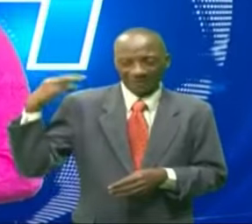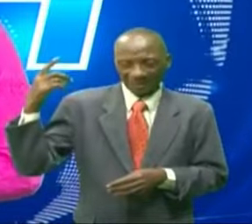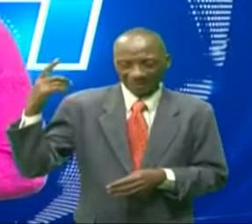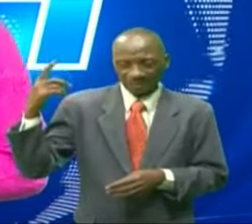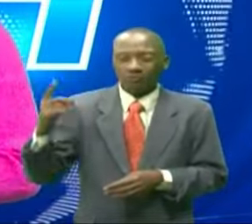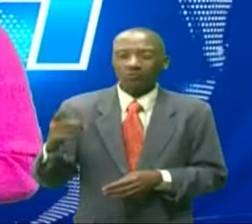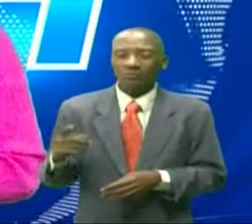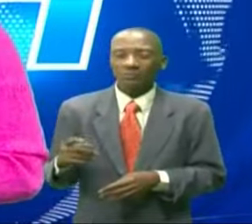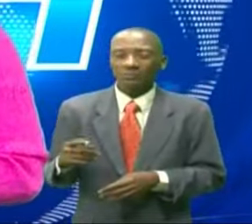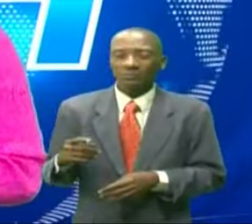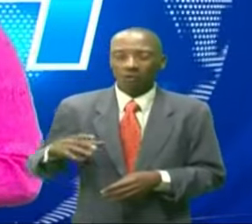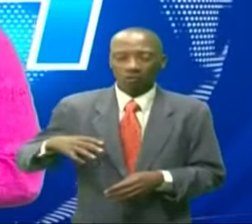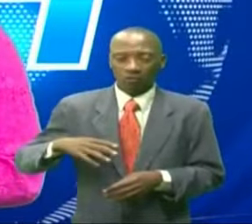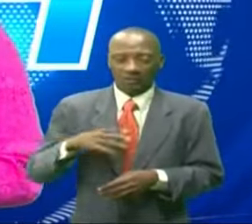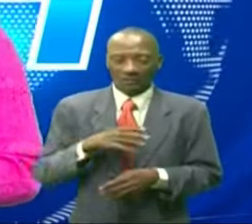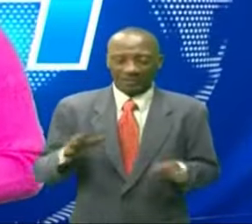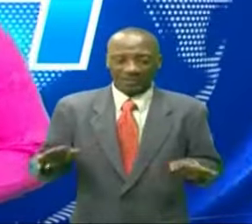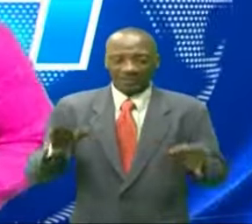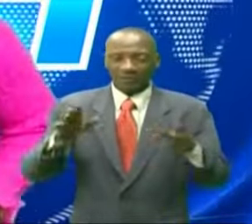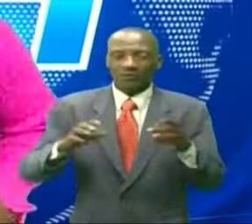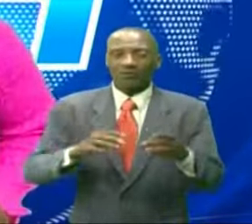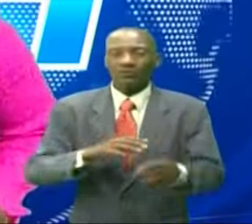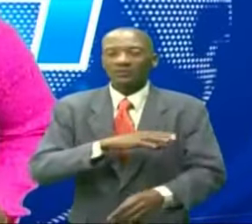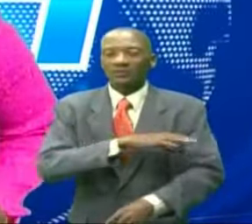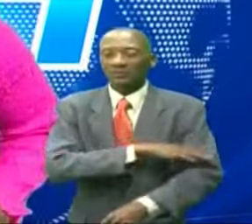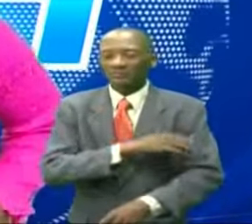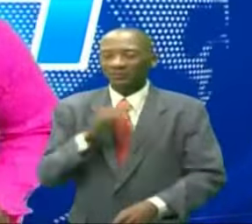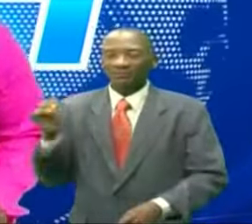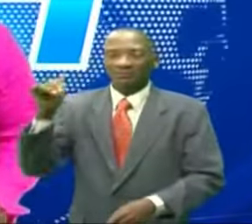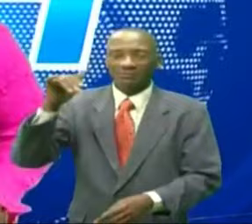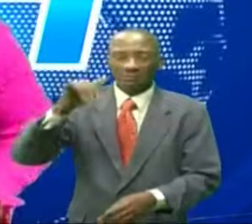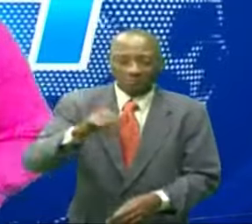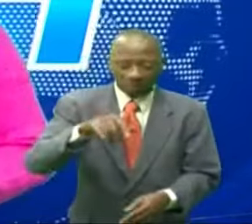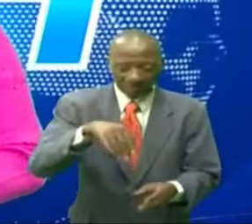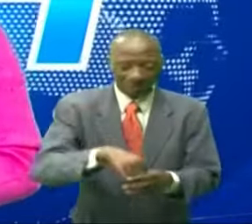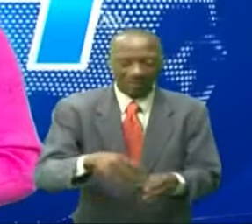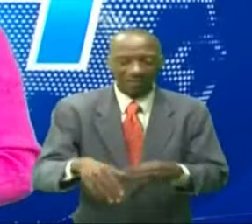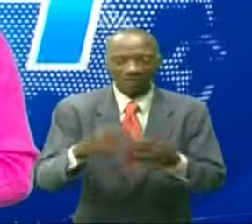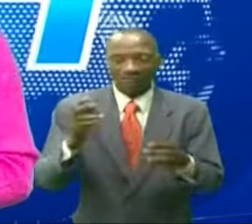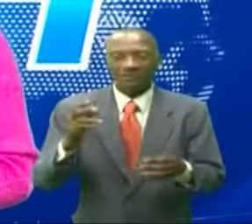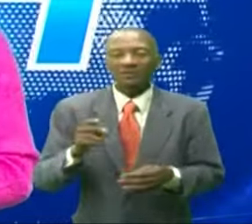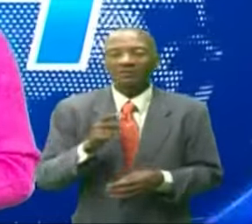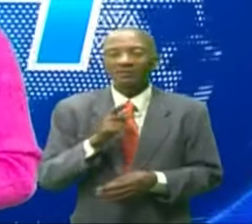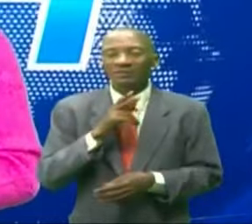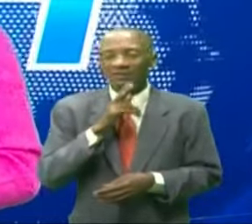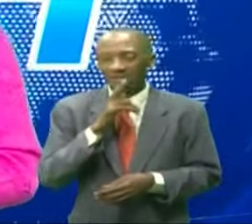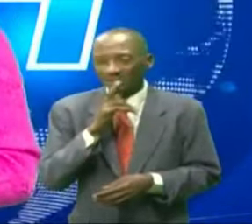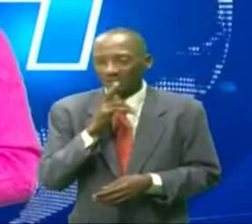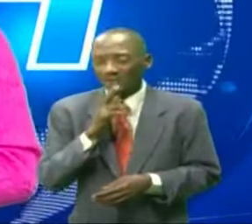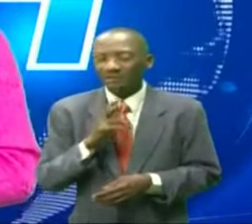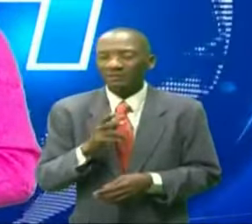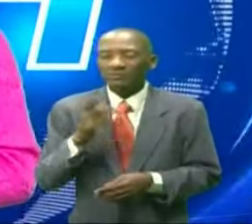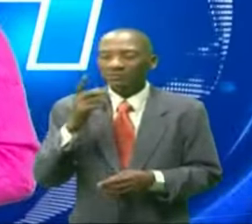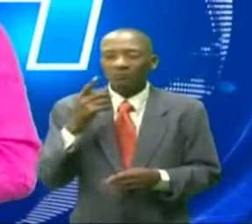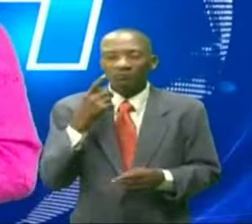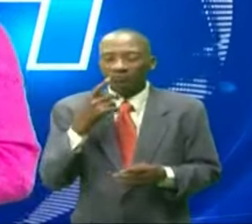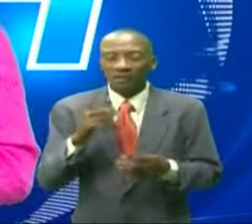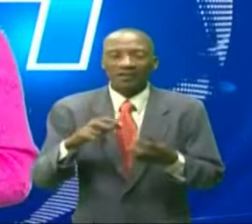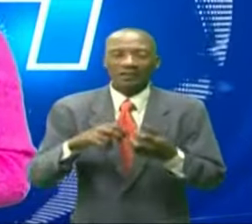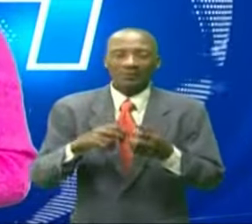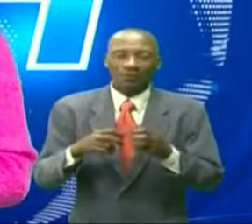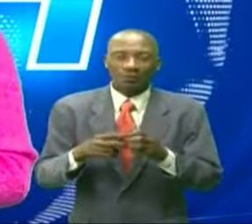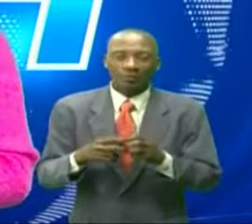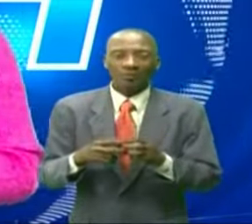l'autorité de l'aviation civile qui séjourne à Kisangani pour une mission de clarification en matière de la supervision de